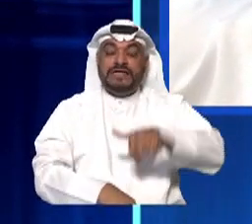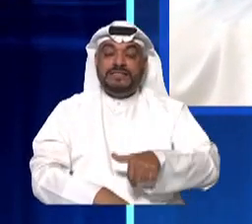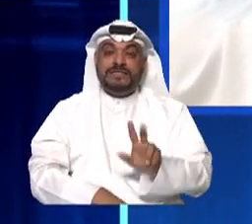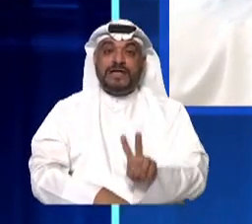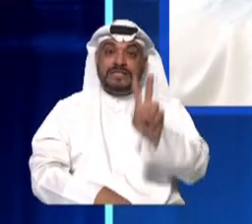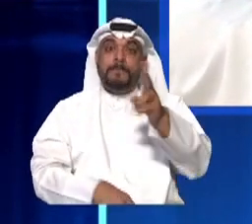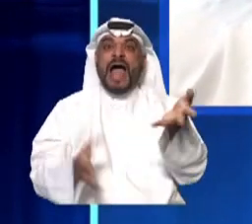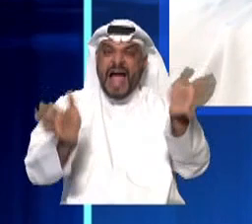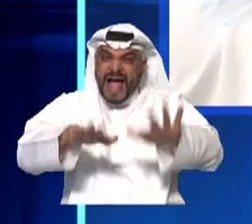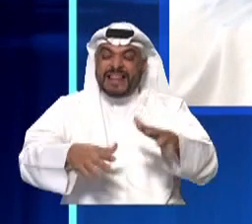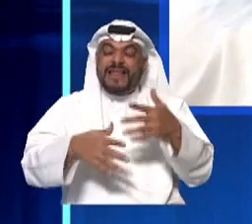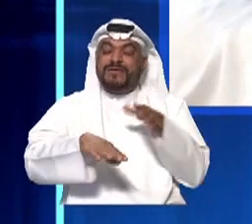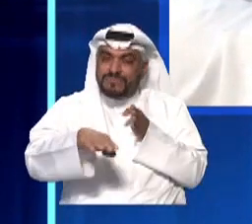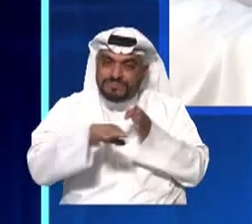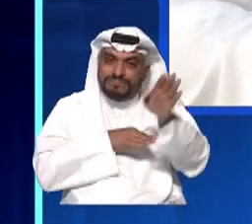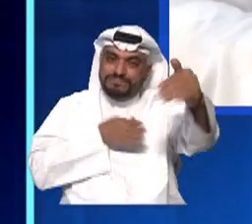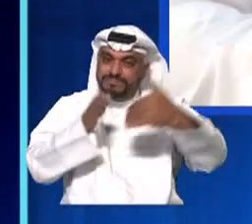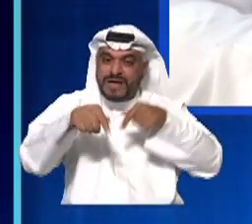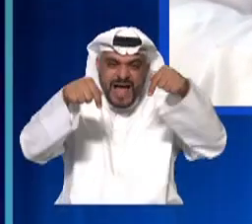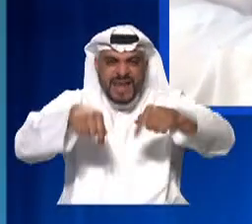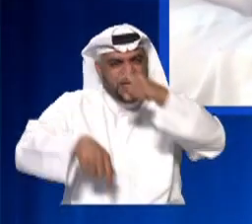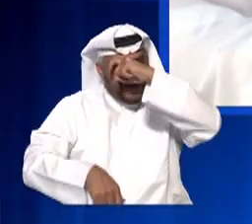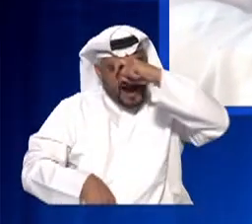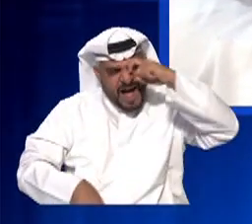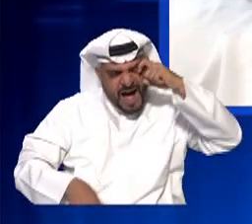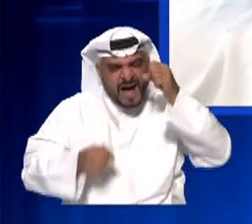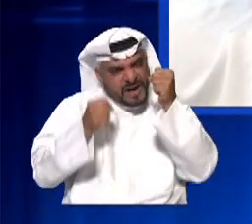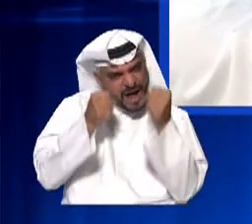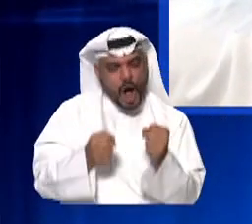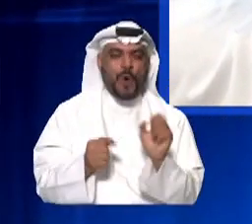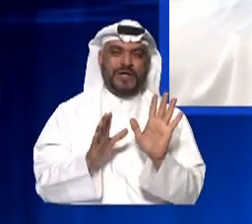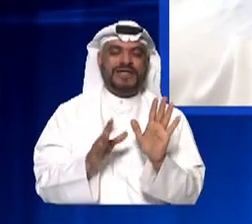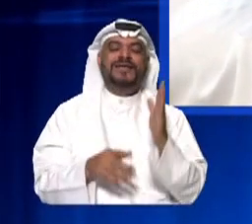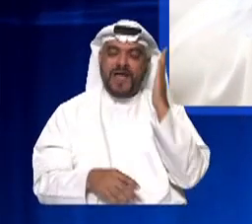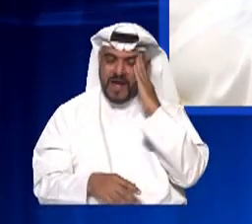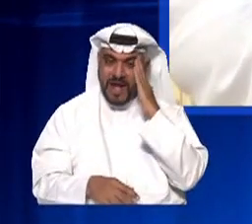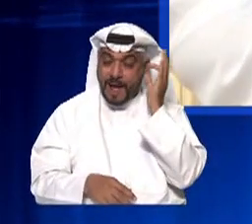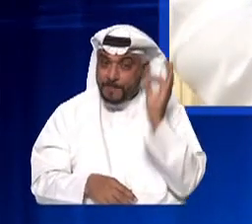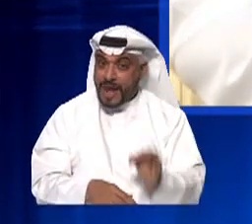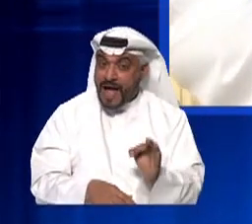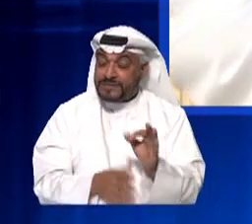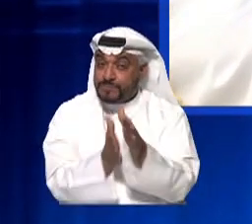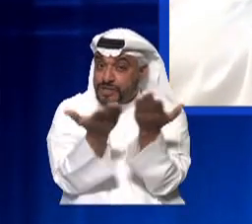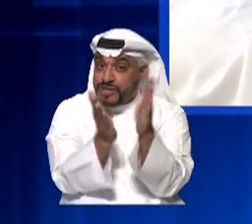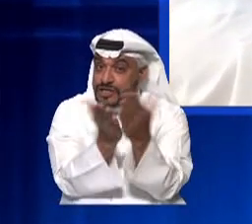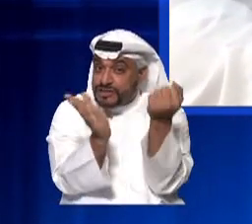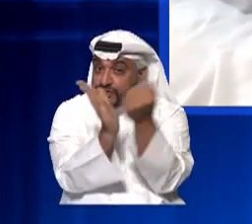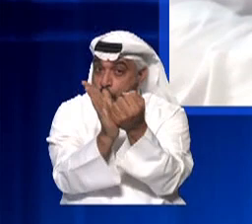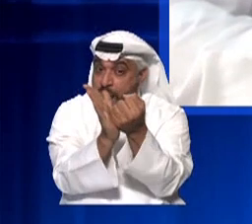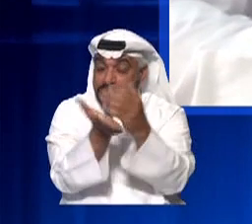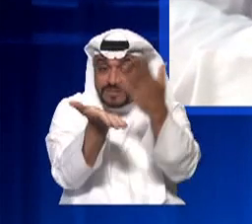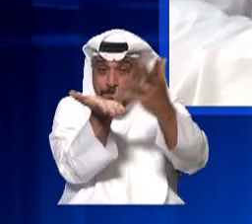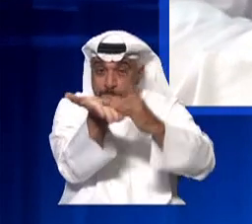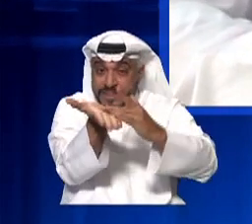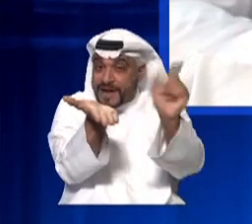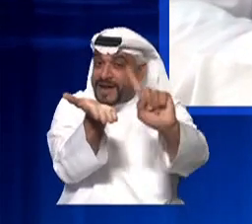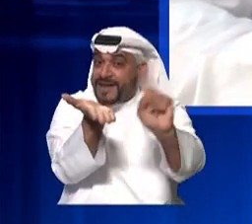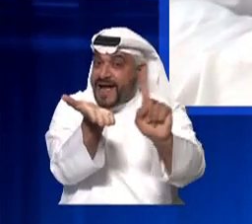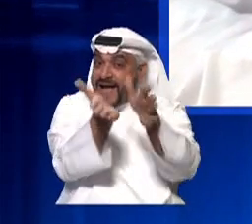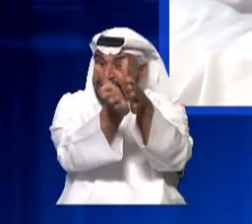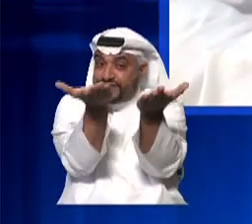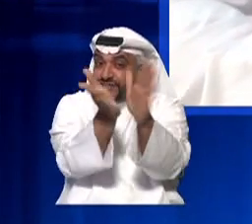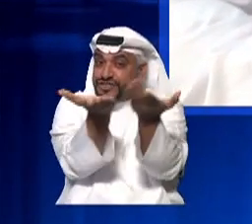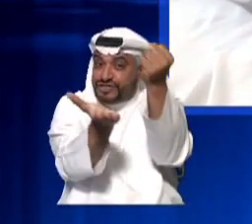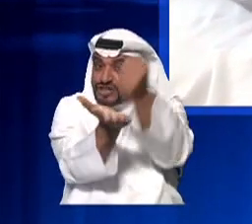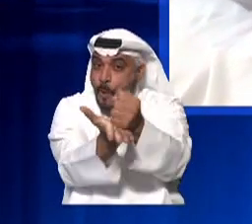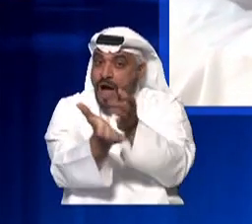في تسهيل عملية حركة السفر من خلال المنافذ البرية وتطبيق أكيد الاشتراطات الصحية. نعم زميلتي سادة. نعم، كل الشكر